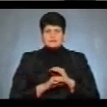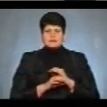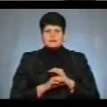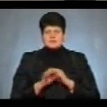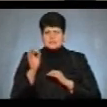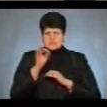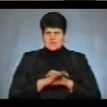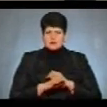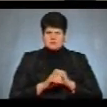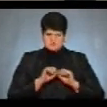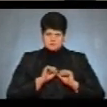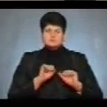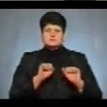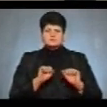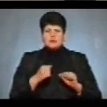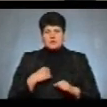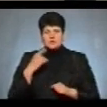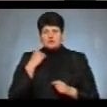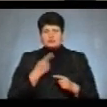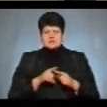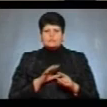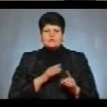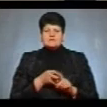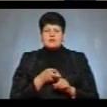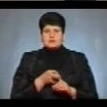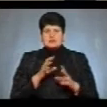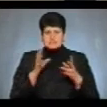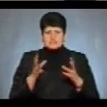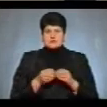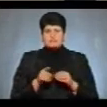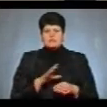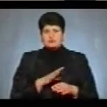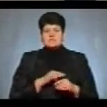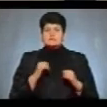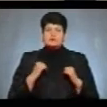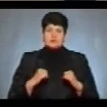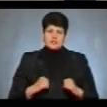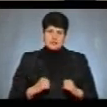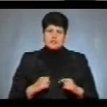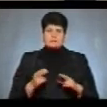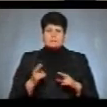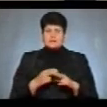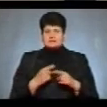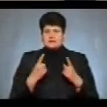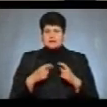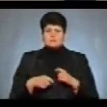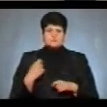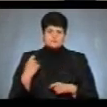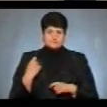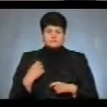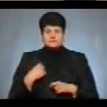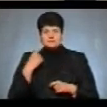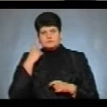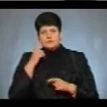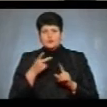патріотичніший, тому, відповідно, я думаю, що це було з цим пов'язано. А загалом вибори пройшли спокійно, без суттєвих порушень. І я думаю,